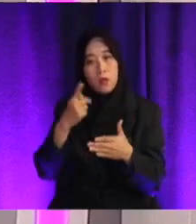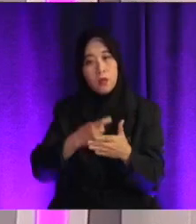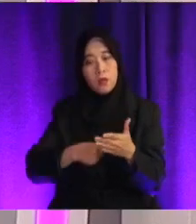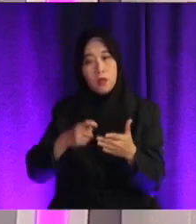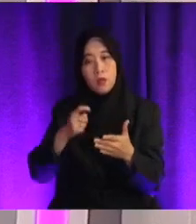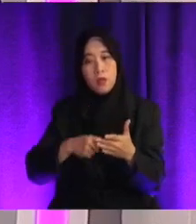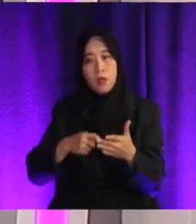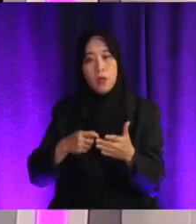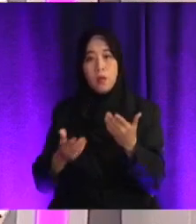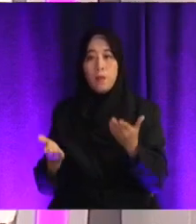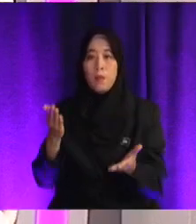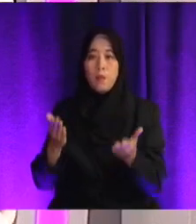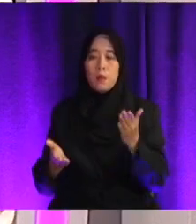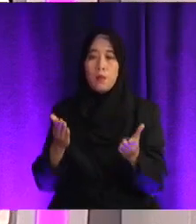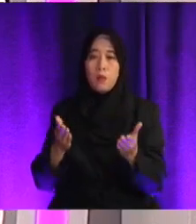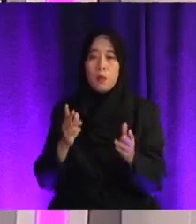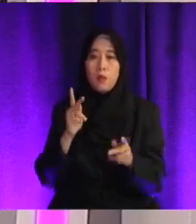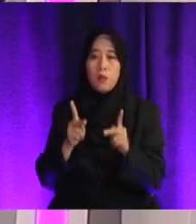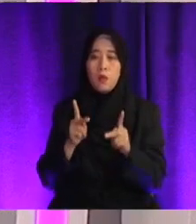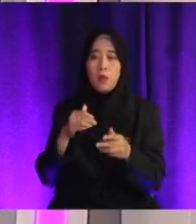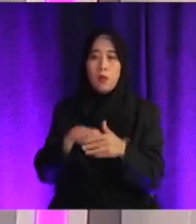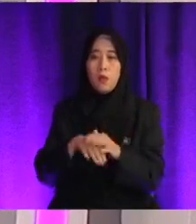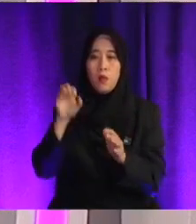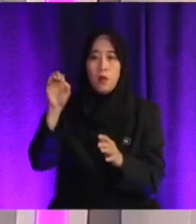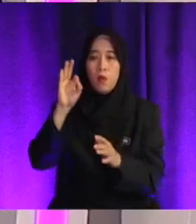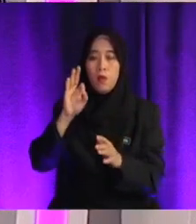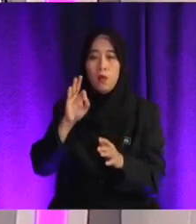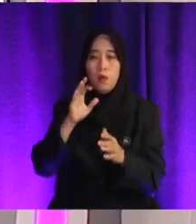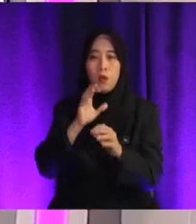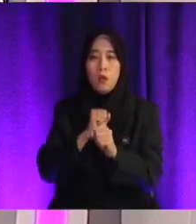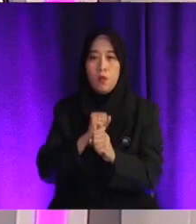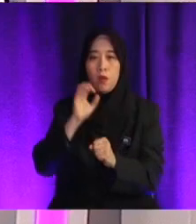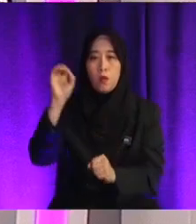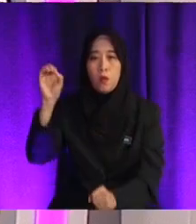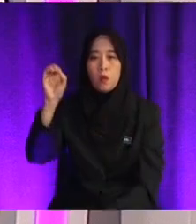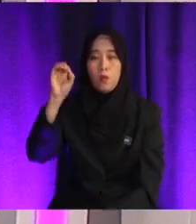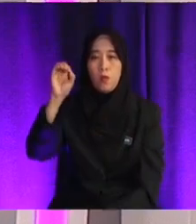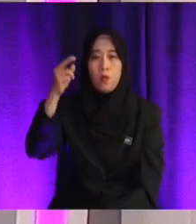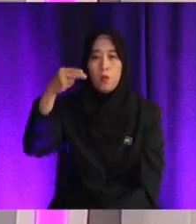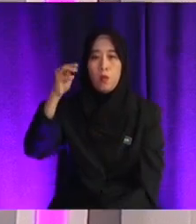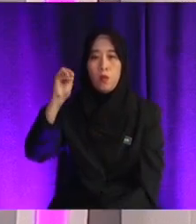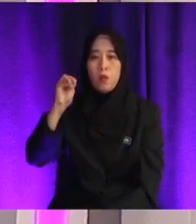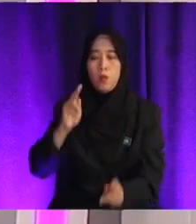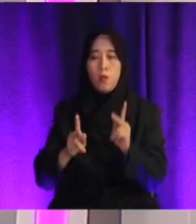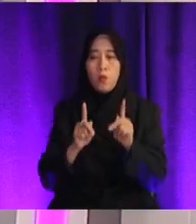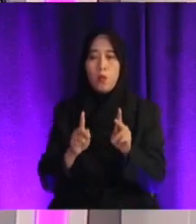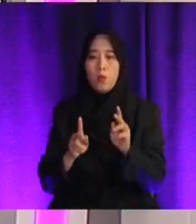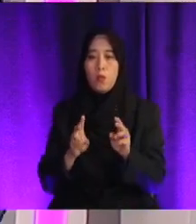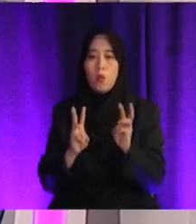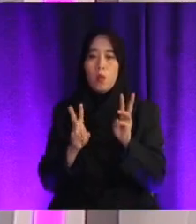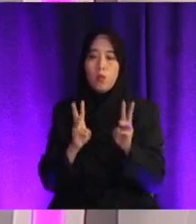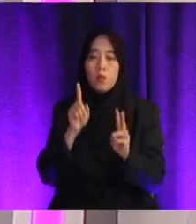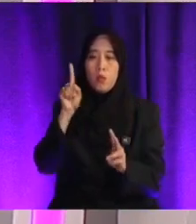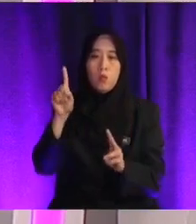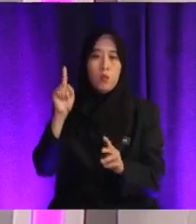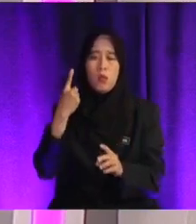Berbanding jika dalam keadaan off juga murid dapat 0 ohm tiba-tiba kan. Okey. Baik. Walaupun satu je yang tak menepati,